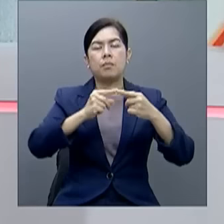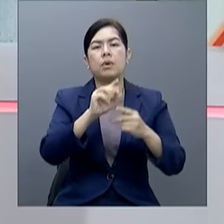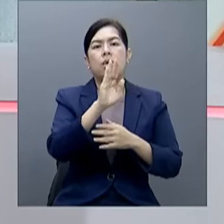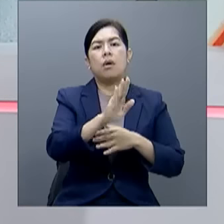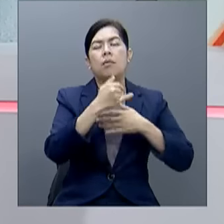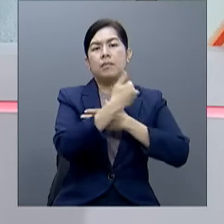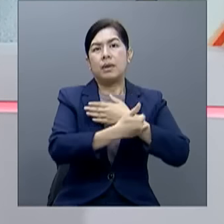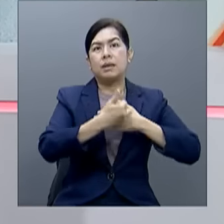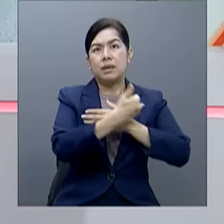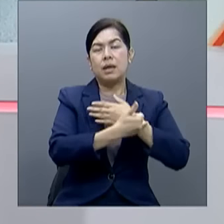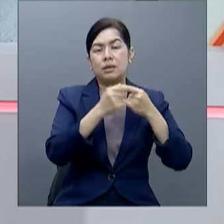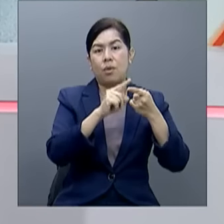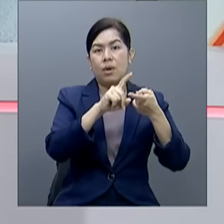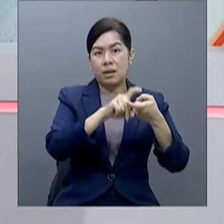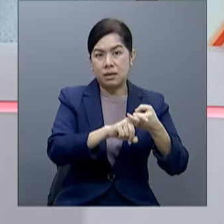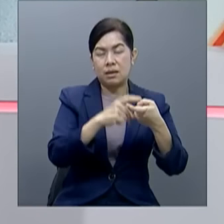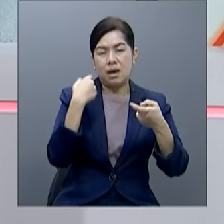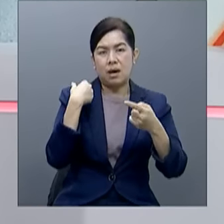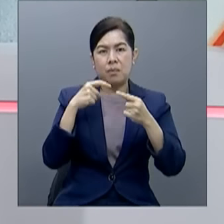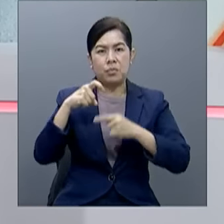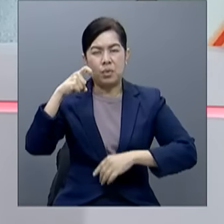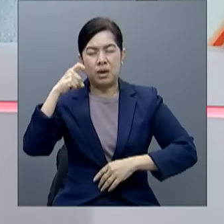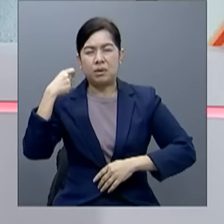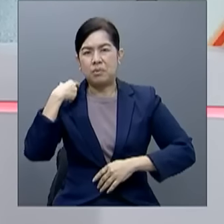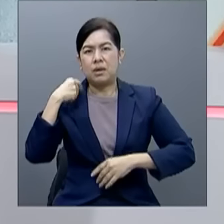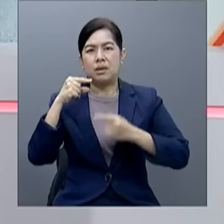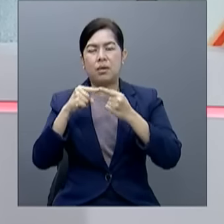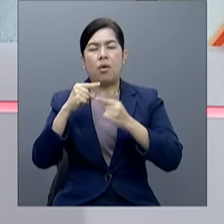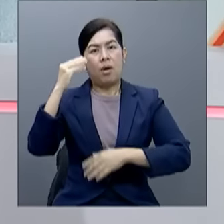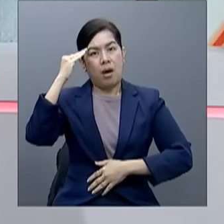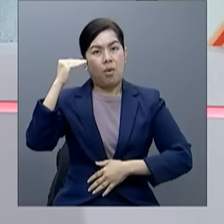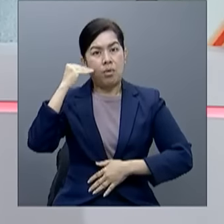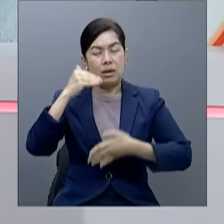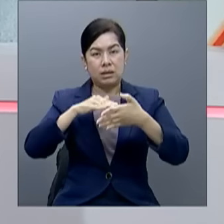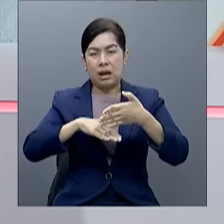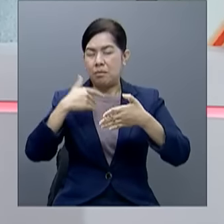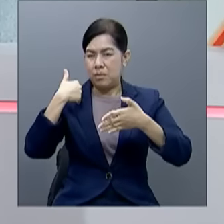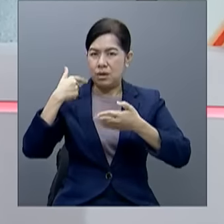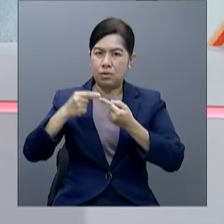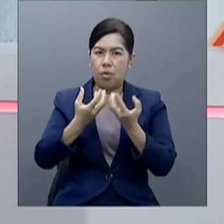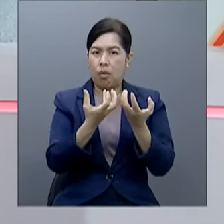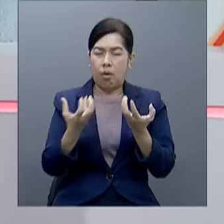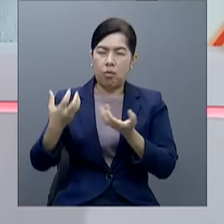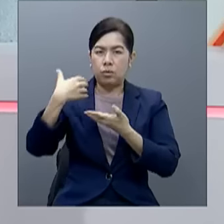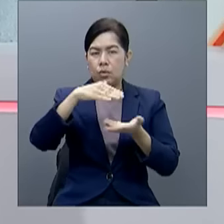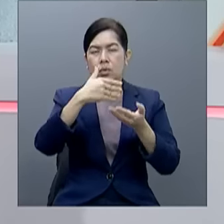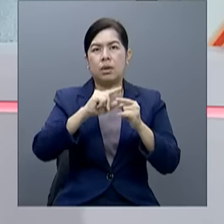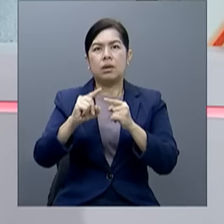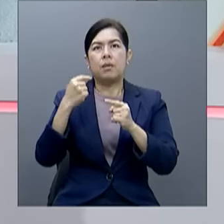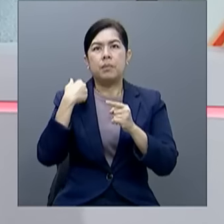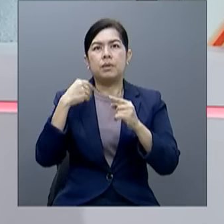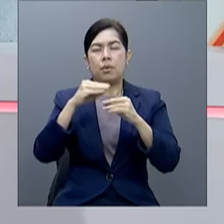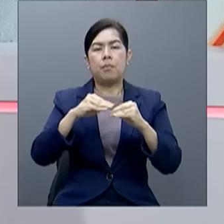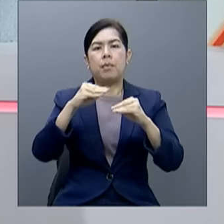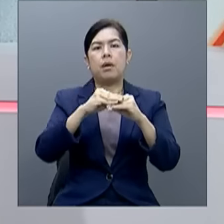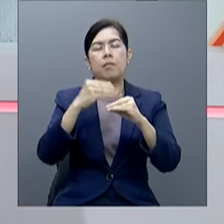ภาพันธ์ปี2022ก็ยิ่งทำให้เกาหลีใต้ส่งออกอาวุธได้มากขึ้นอีกจนขยับขึ้นมาติด1ใน10ของประเท